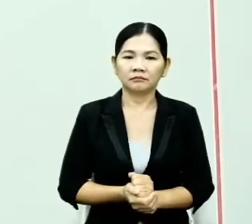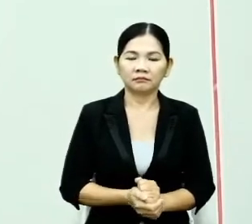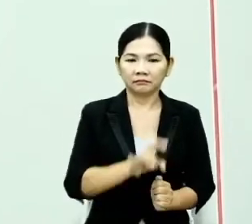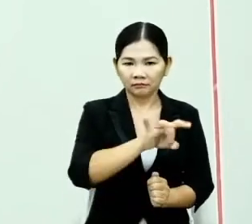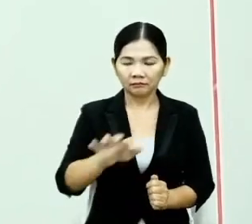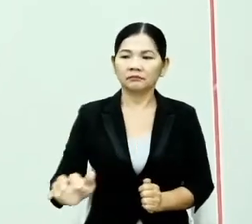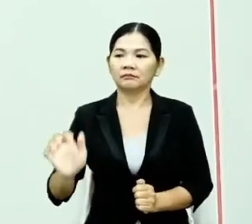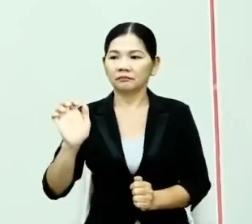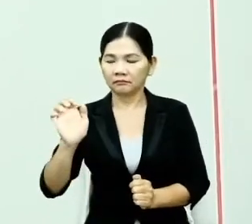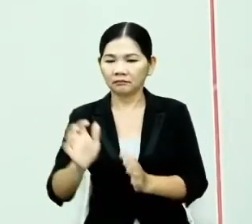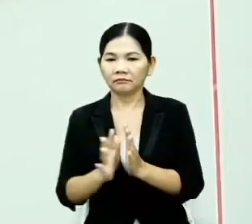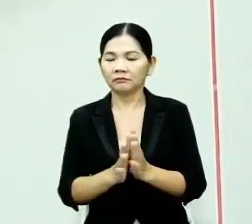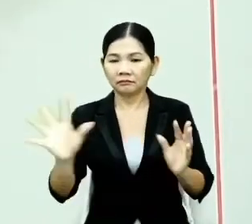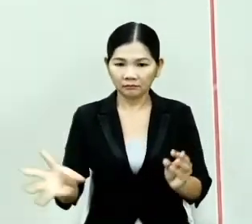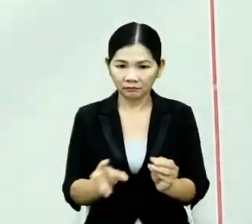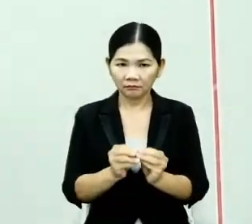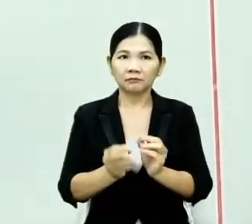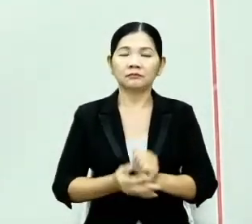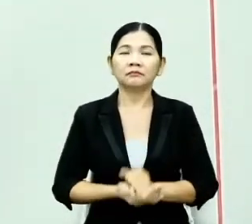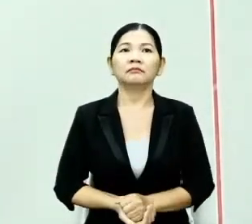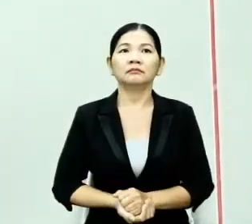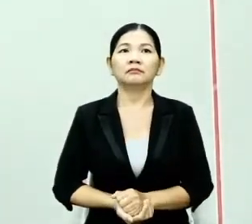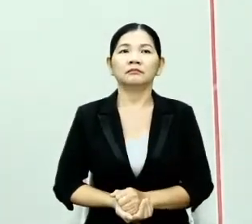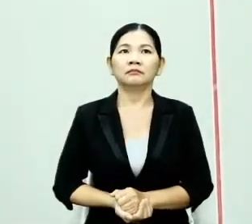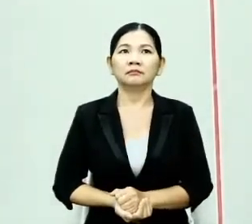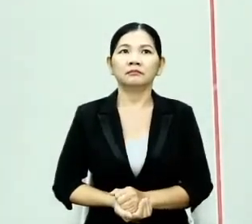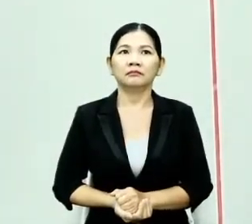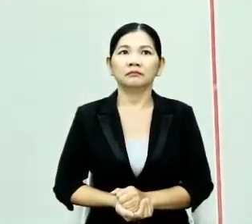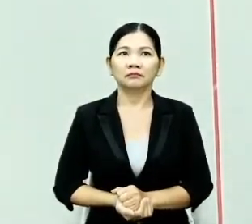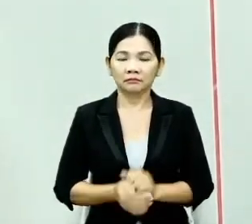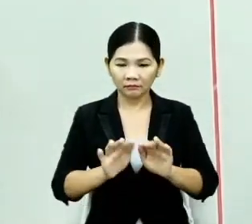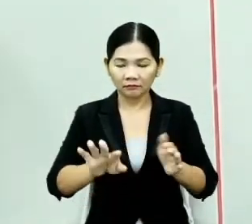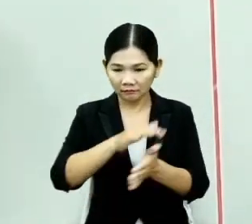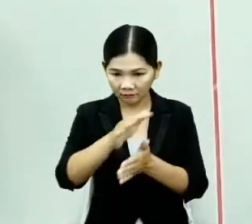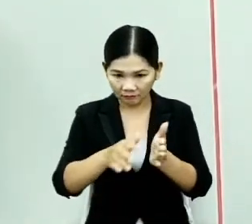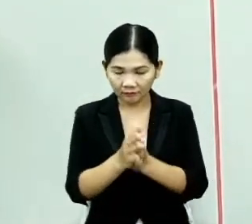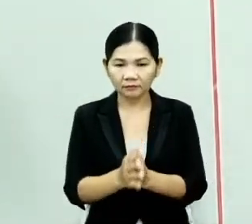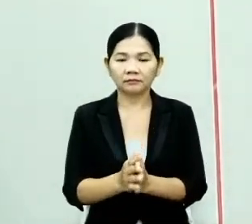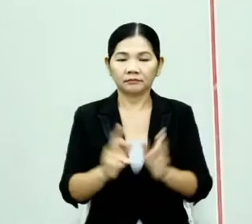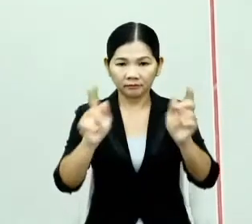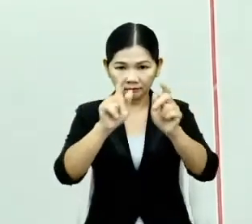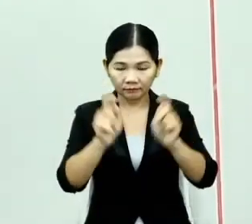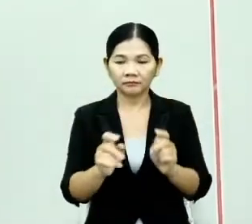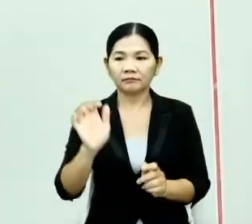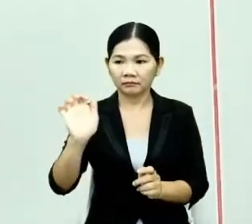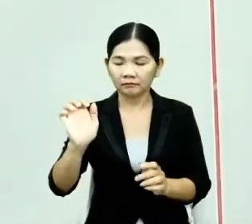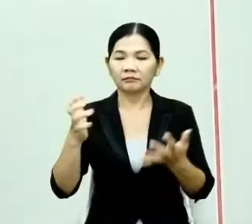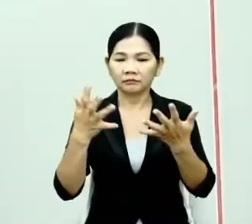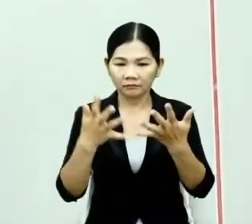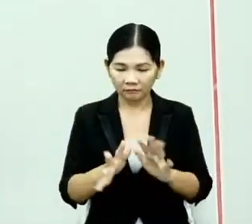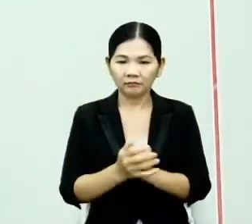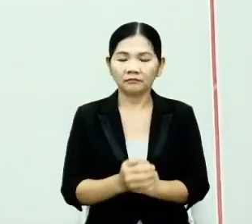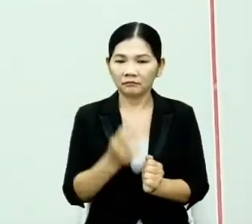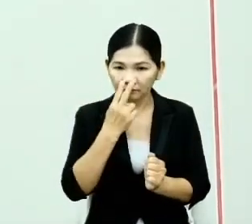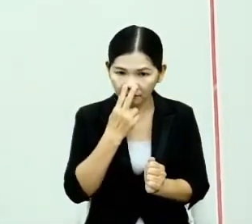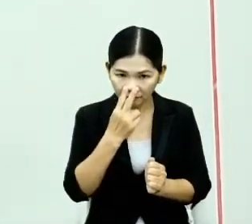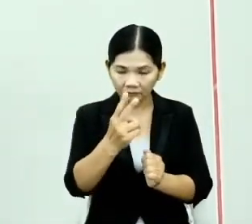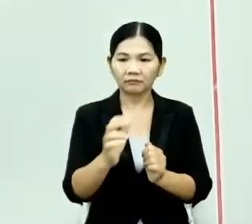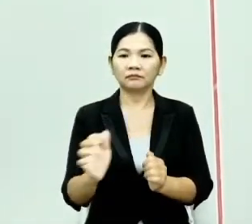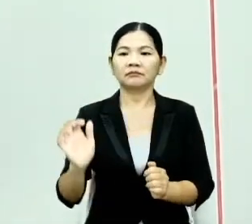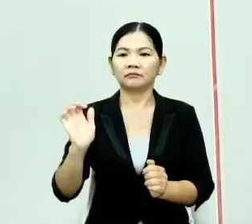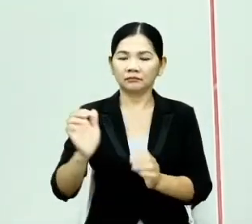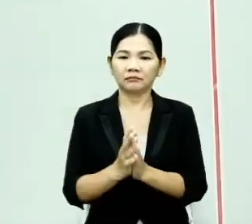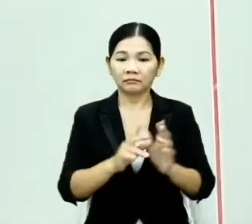ចផ្សំស្រៈចាអរគុណកូនកូនឥឡូវកូនកូនស្គាល់រូបរាងនៃអក្សរចហើយកូនកូនរកមើលអក្សរច